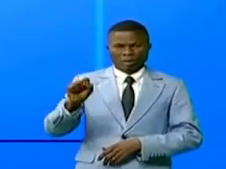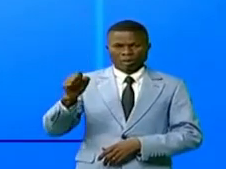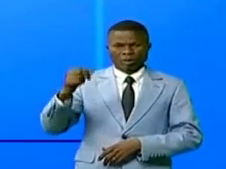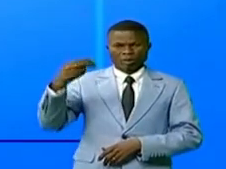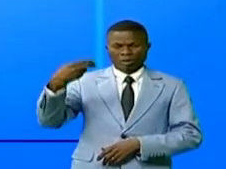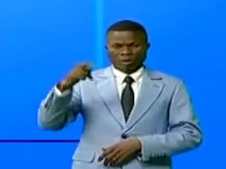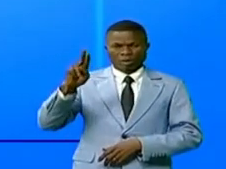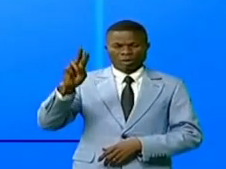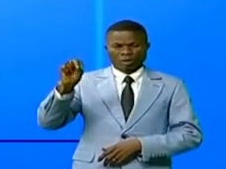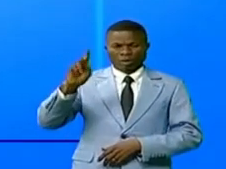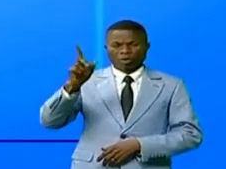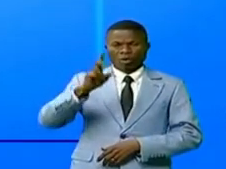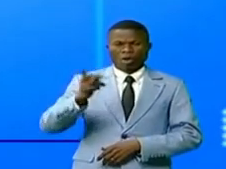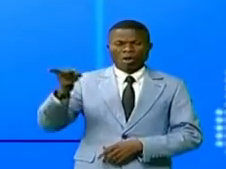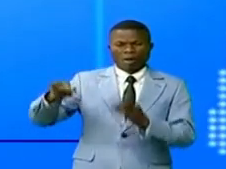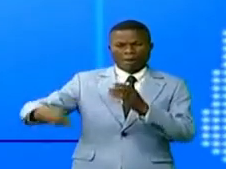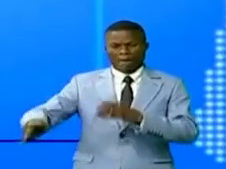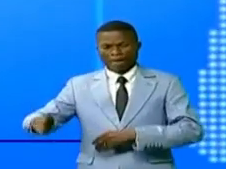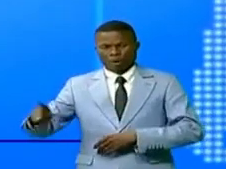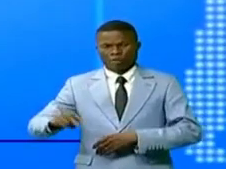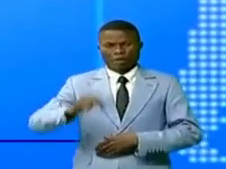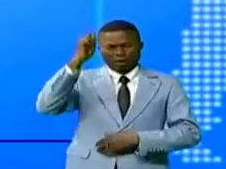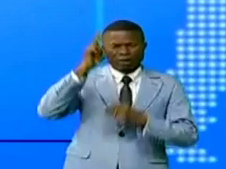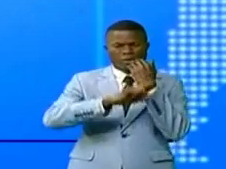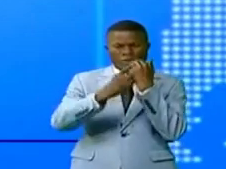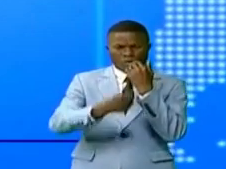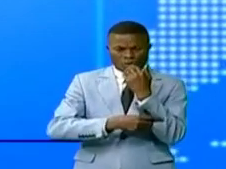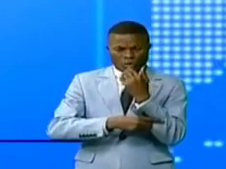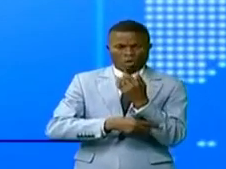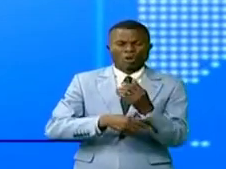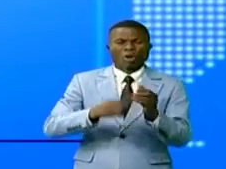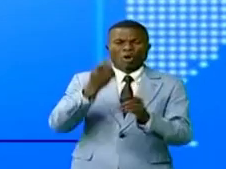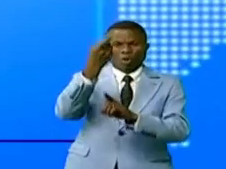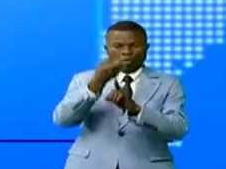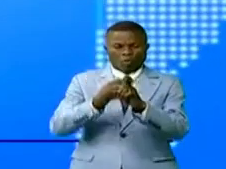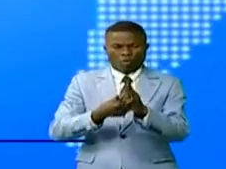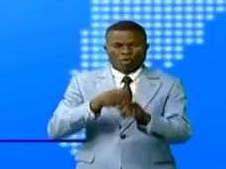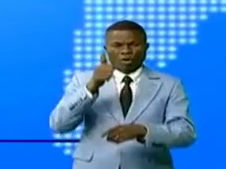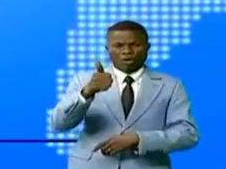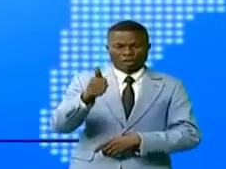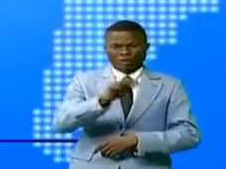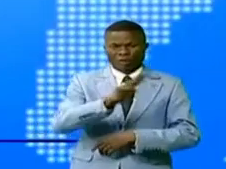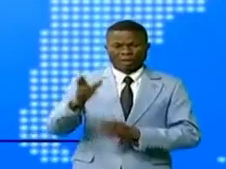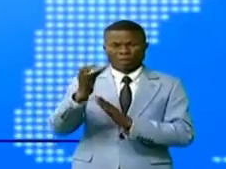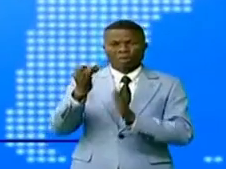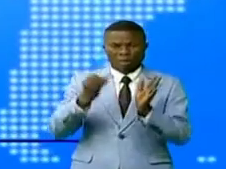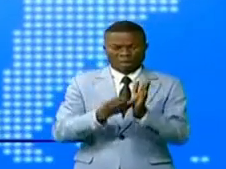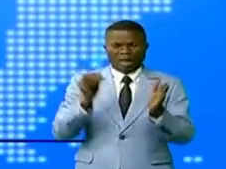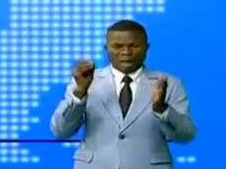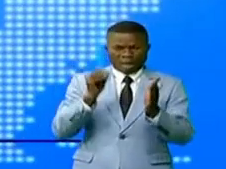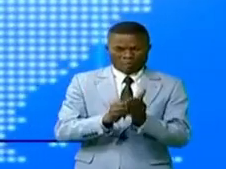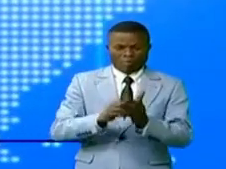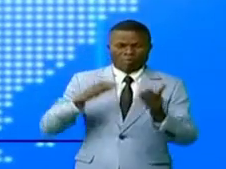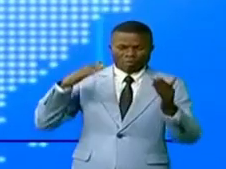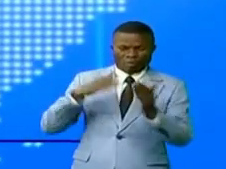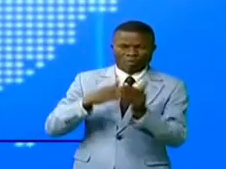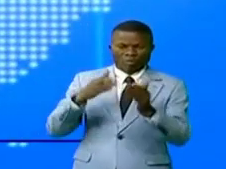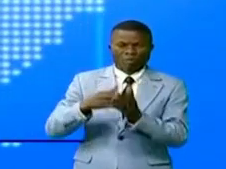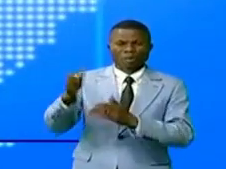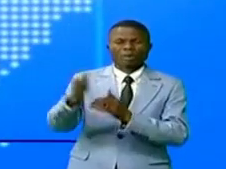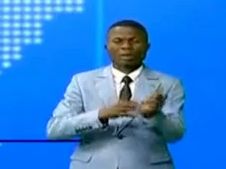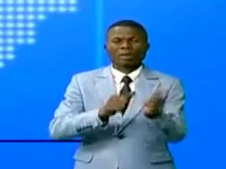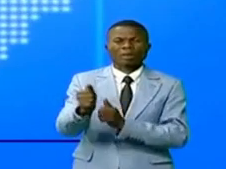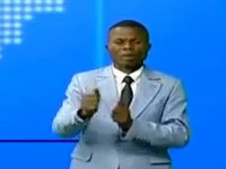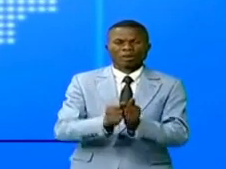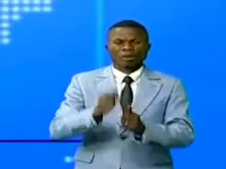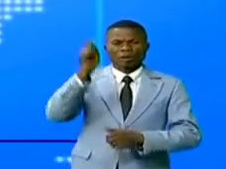du Nord Kivu en janvier 2017. Ce même mouvement avait été défait par